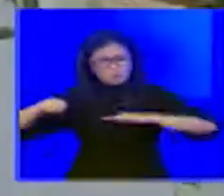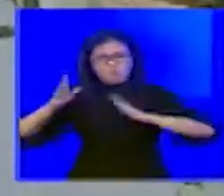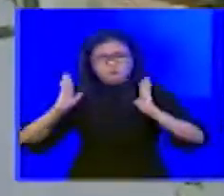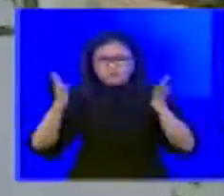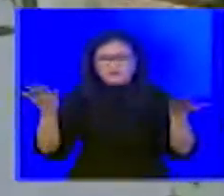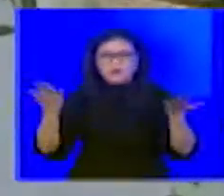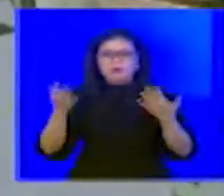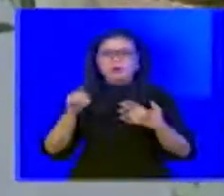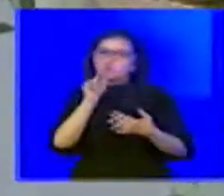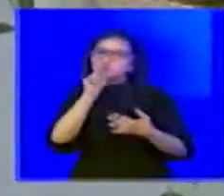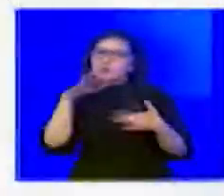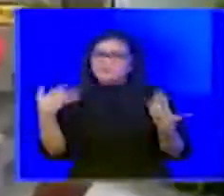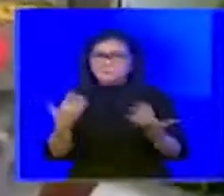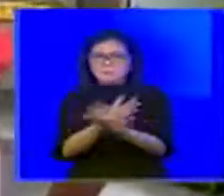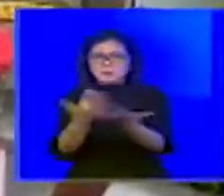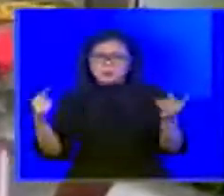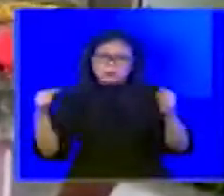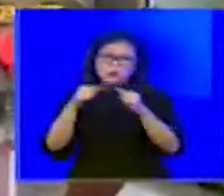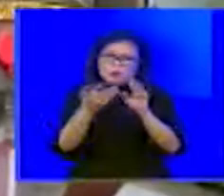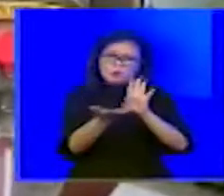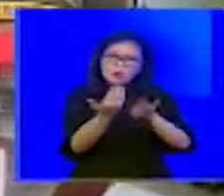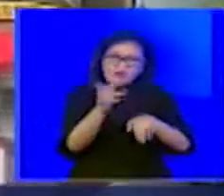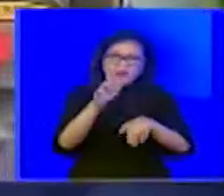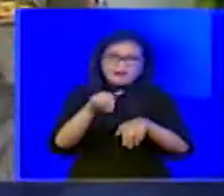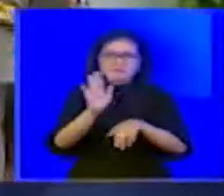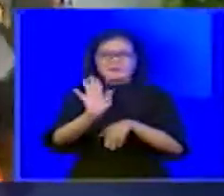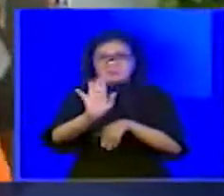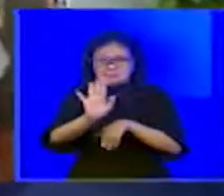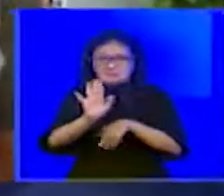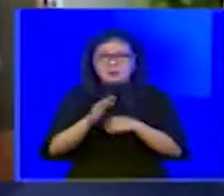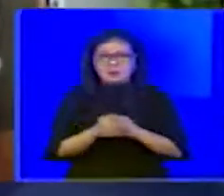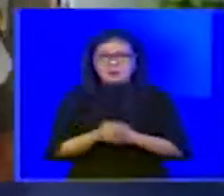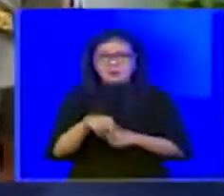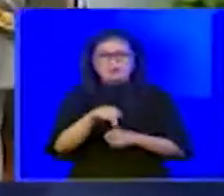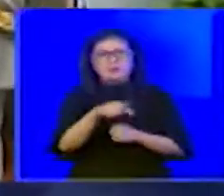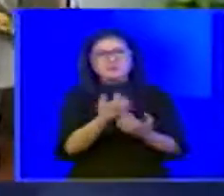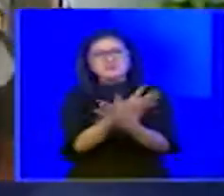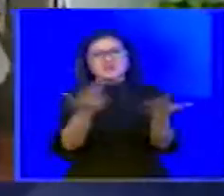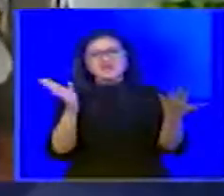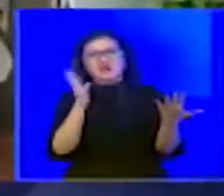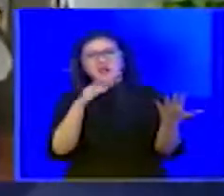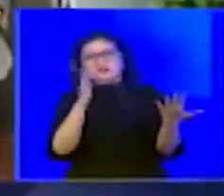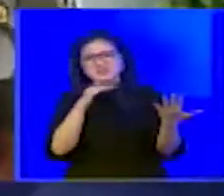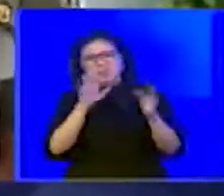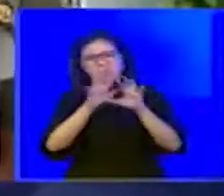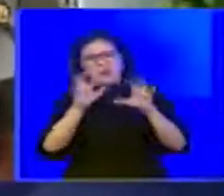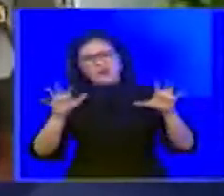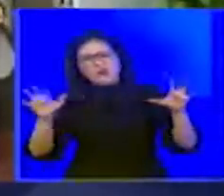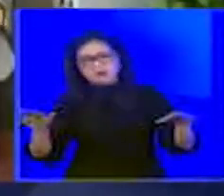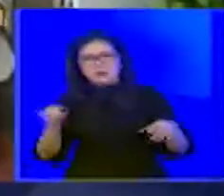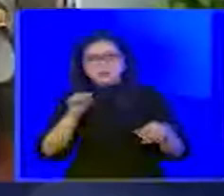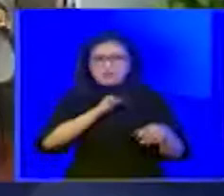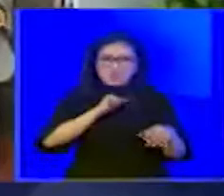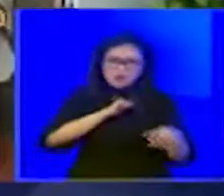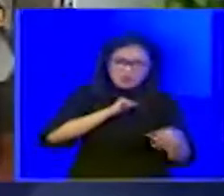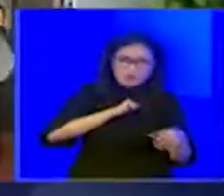memberikan efek jera. Apa tadi, Bang? Rasanya dia terburu-buru atau mungkin merasa takut.